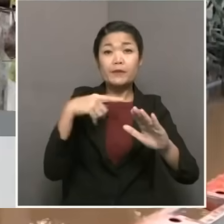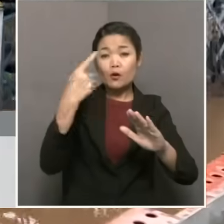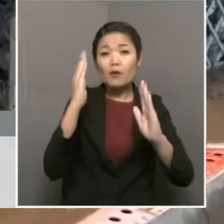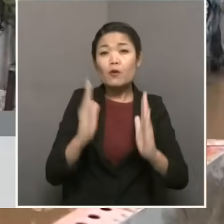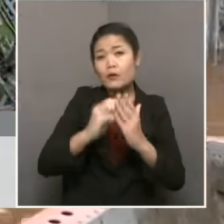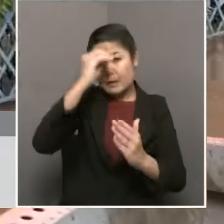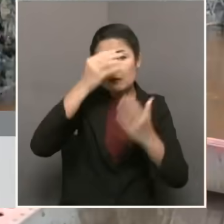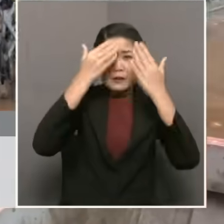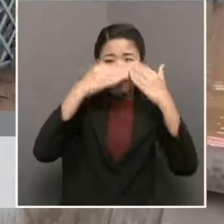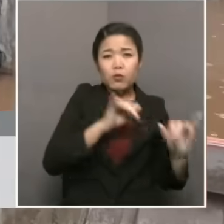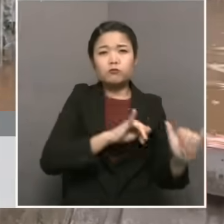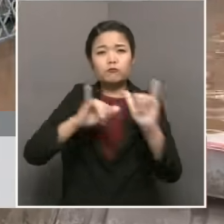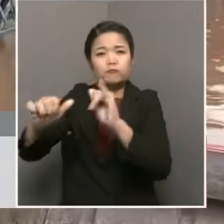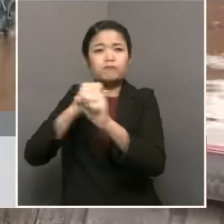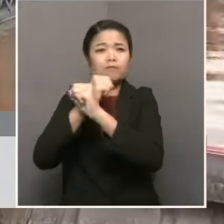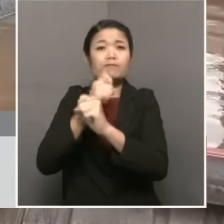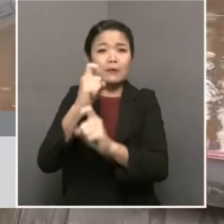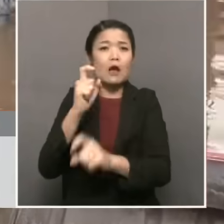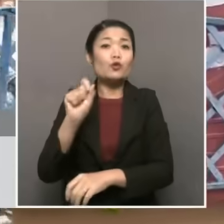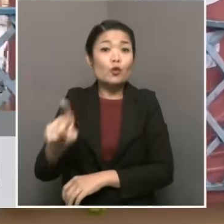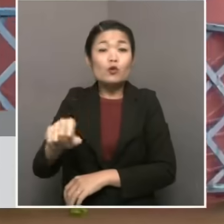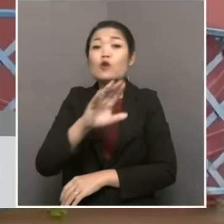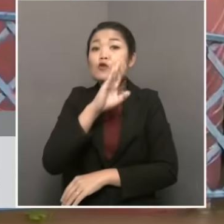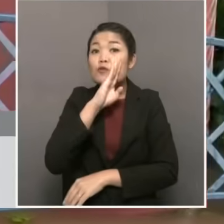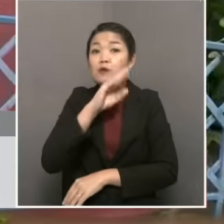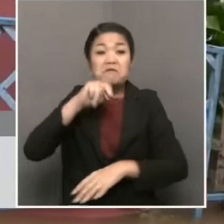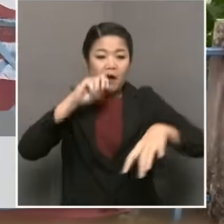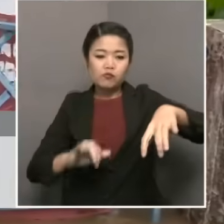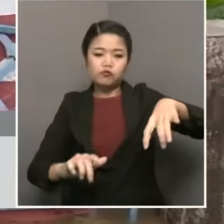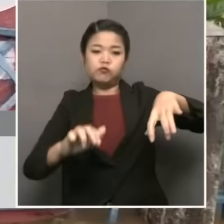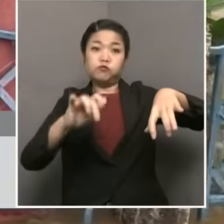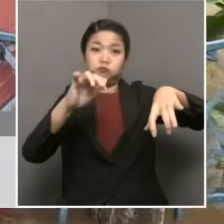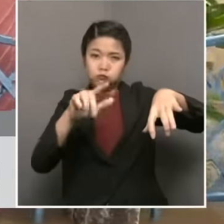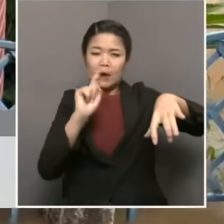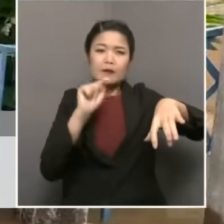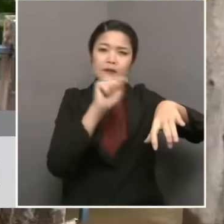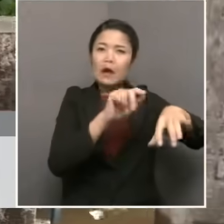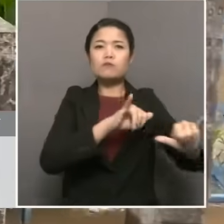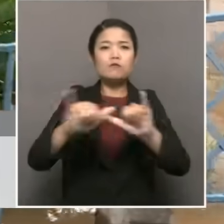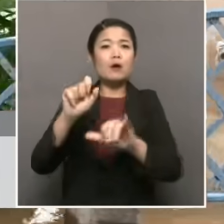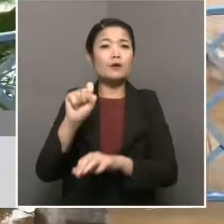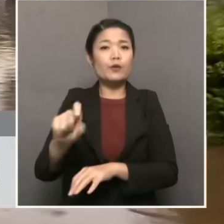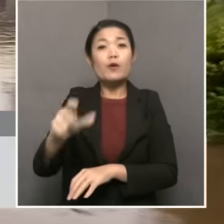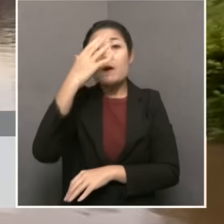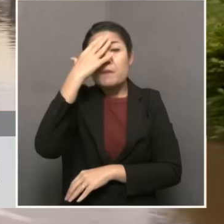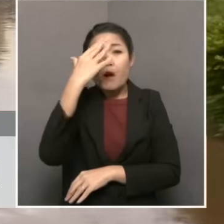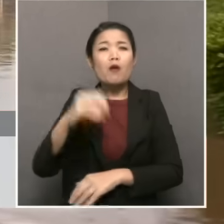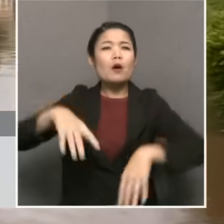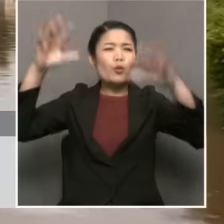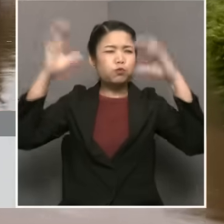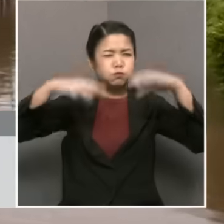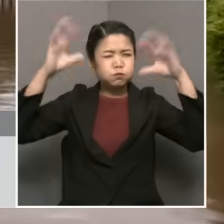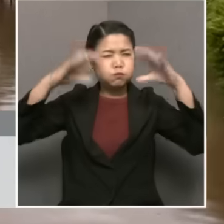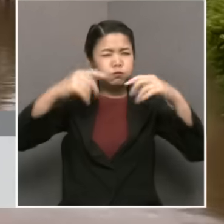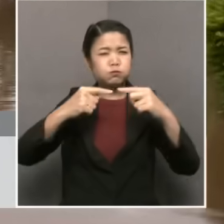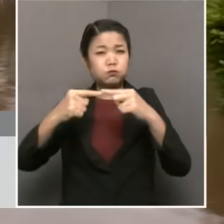บอดให้ไปอยู่ในจุดที่ปลอดภัยทันทีถ้าหากว่าเหตุการณ์ยังไม่คลี่ค่ะเพราะว่าตอนนี้ในพื้นที่ยังมีฝนตกลงมาเป็นระยะ